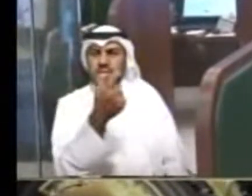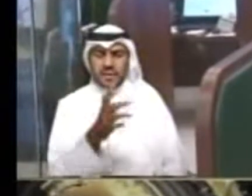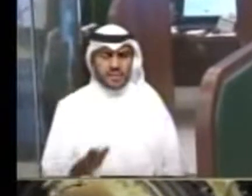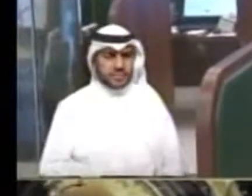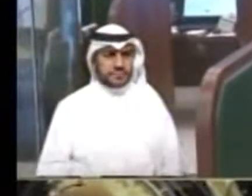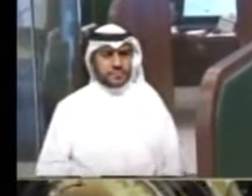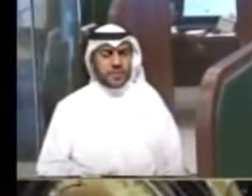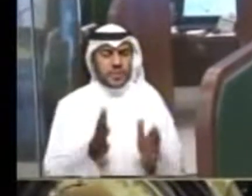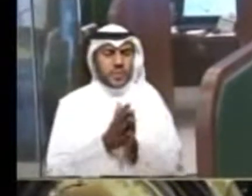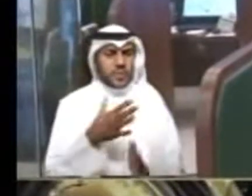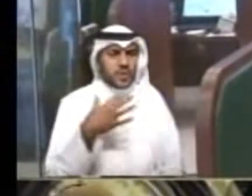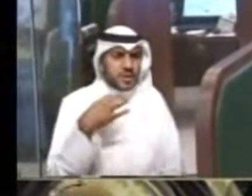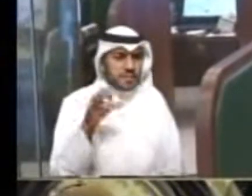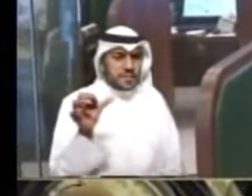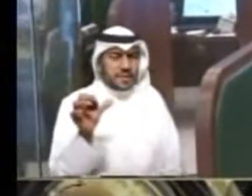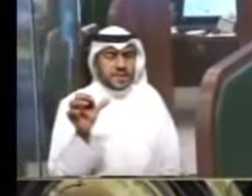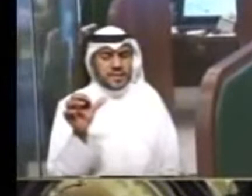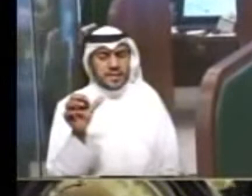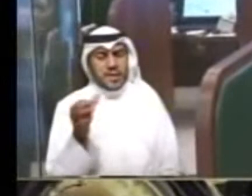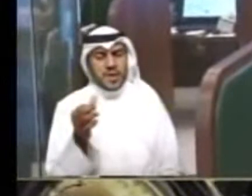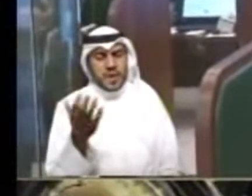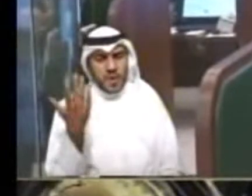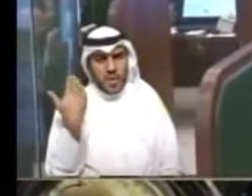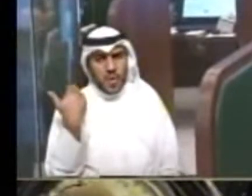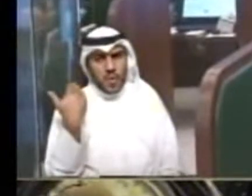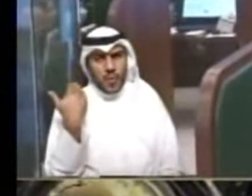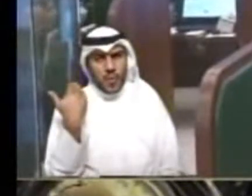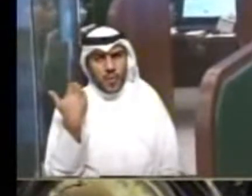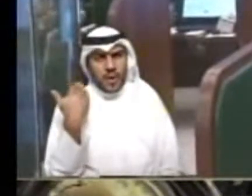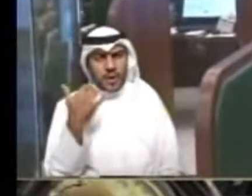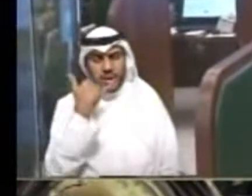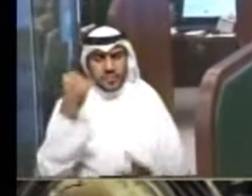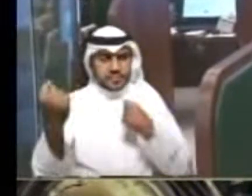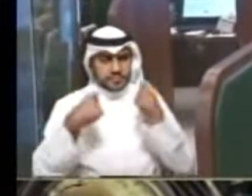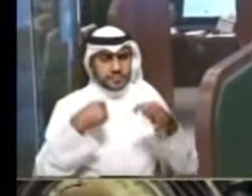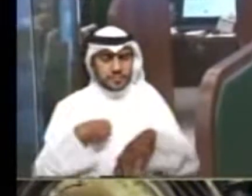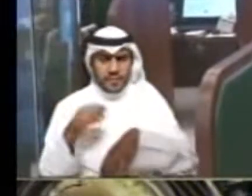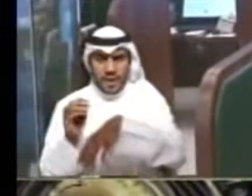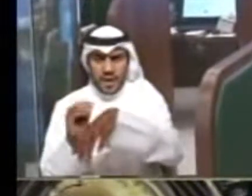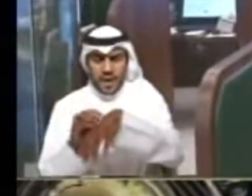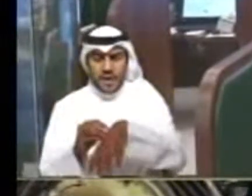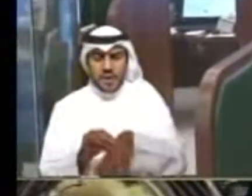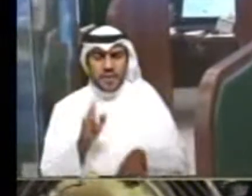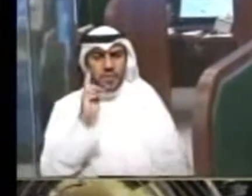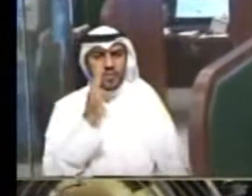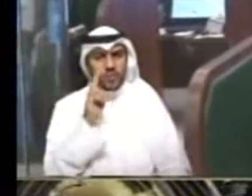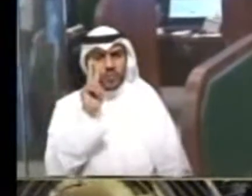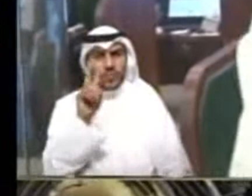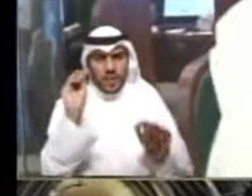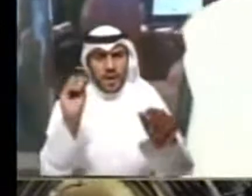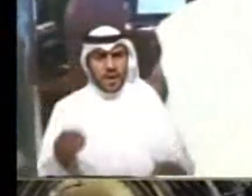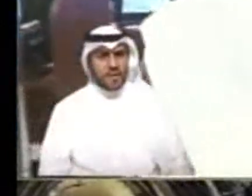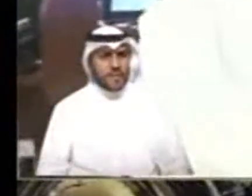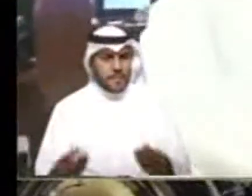80 إلى 90 بلاغ في إدارة العمليات المركزية. لكن أعزائي المشاهدين، نستضيف معنا